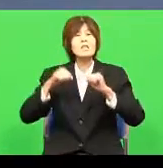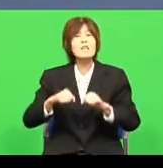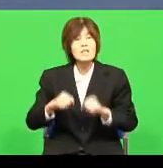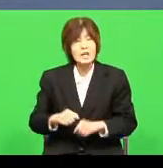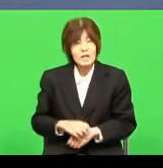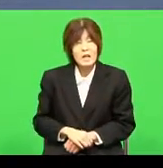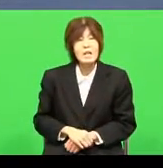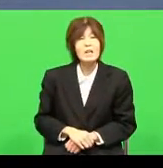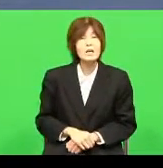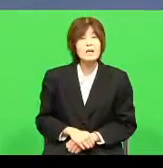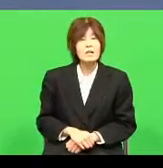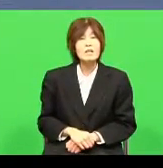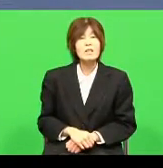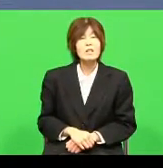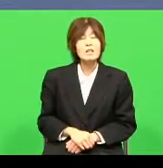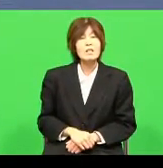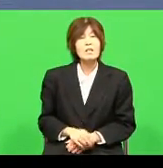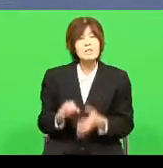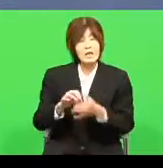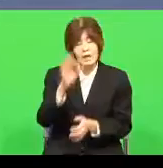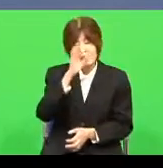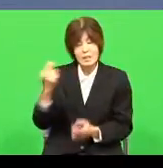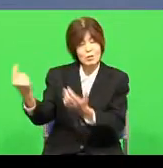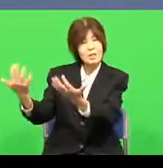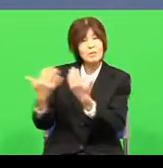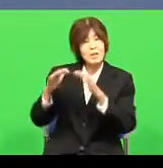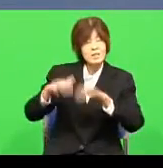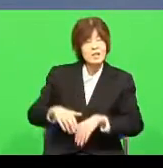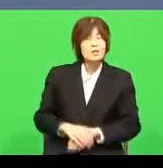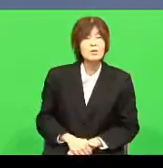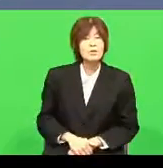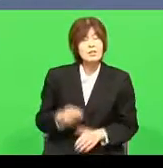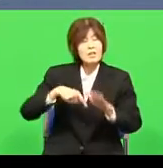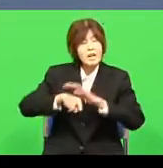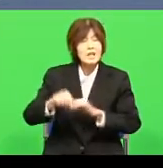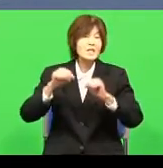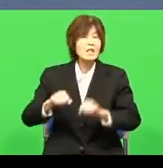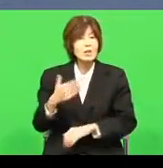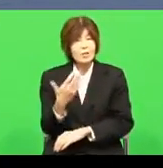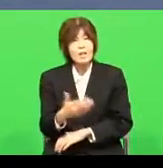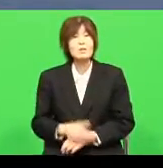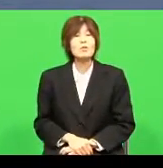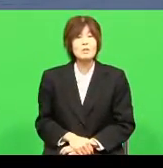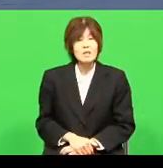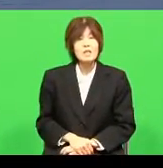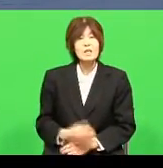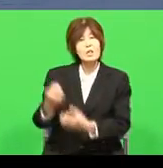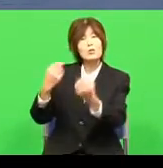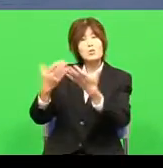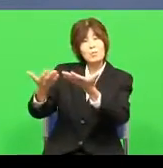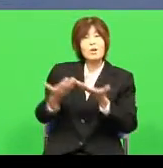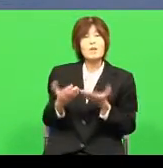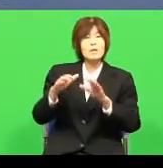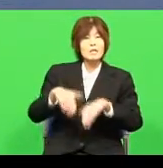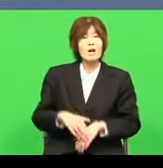いったことをからだから必要なしにしたんだとなぜ元気なのかとこういうふう